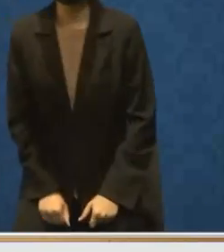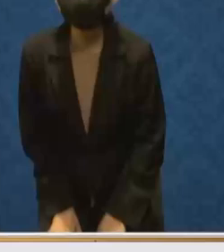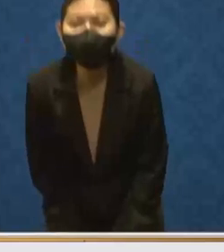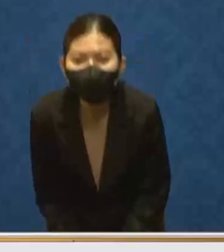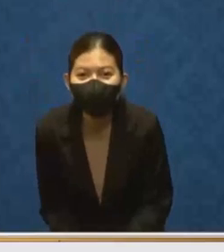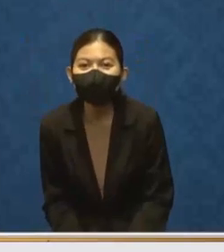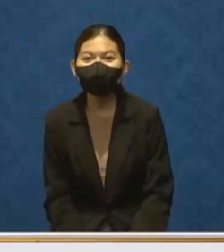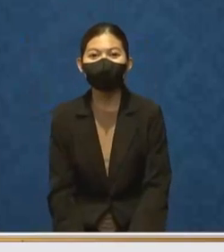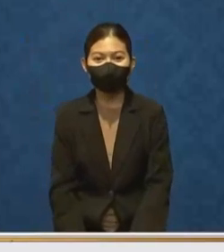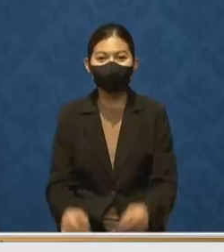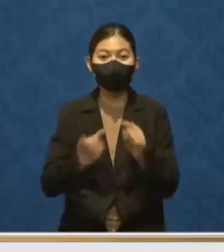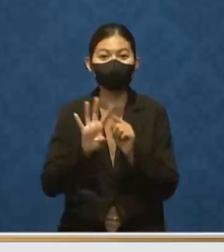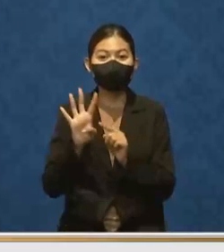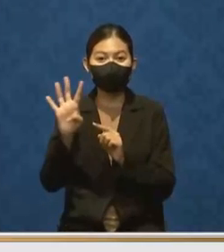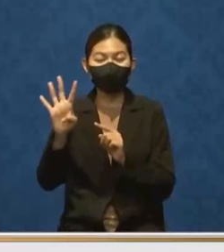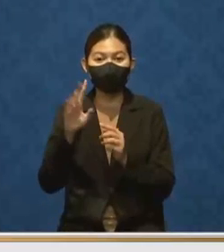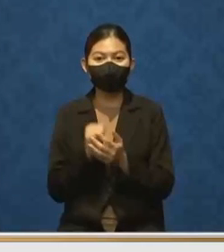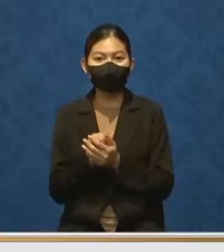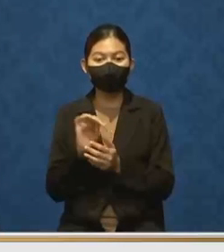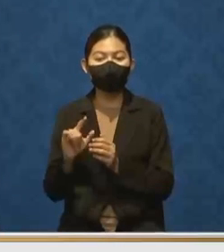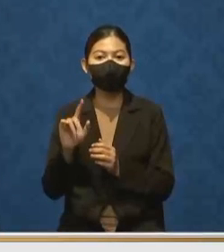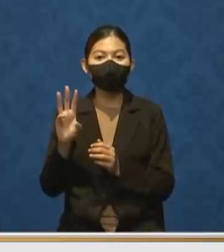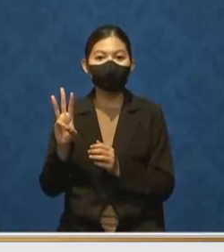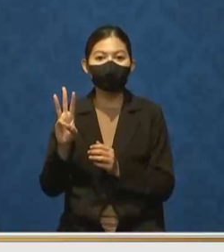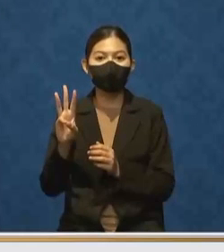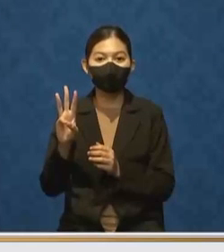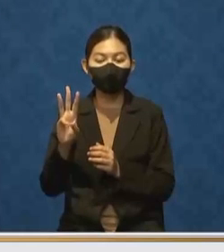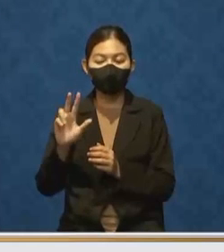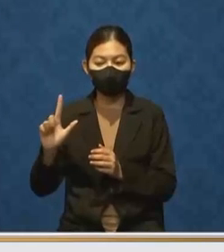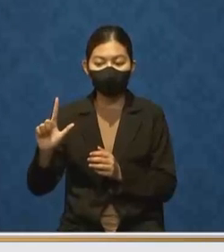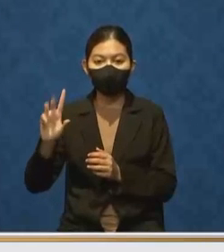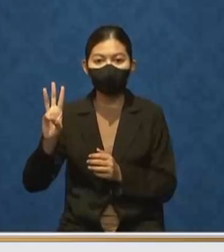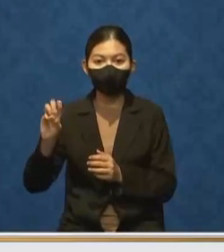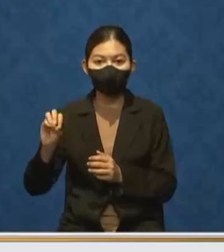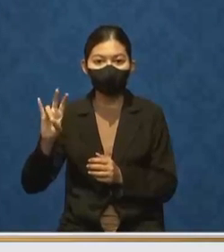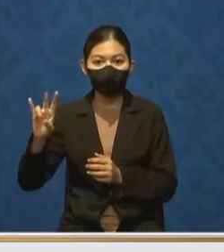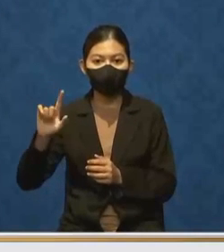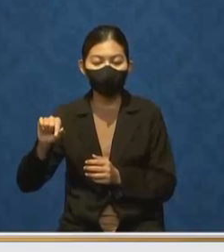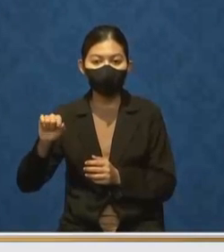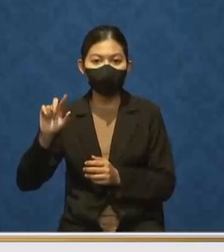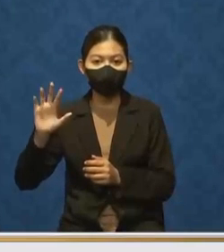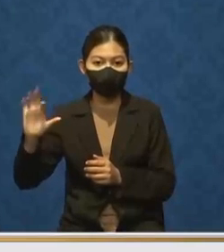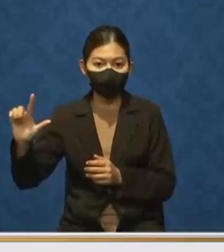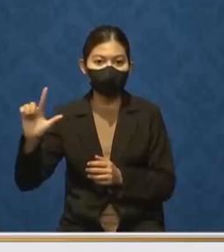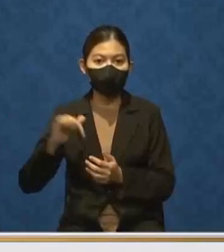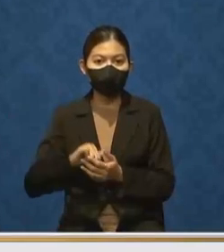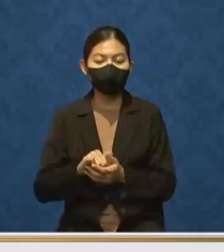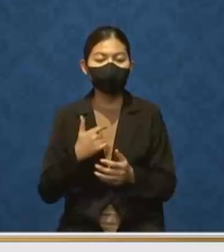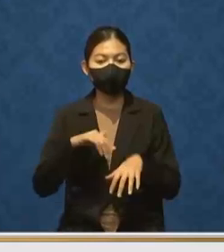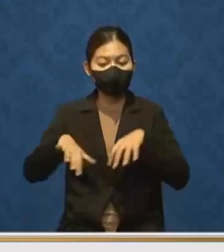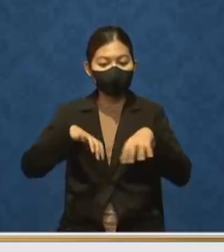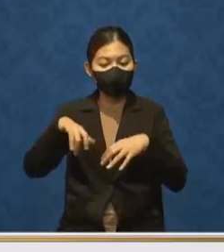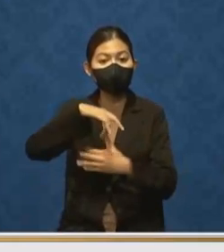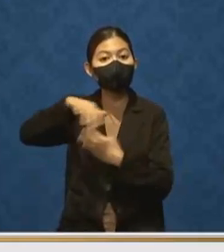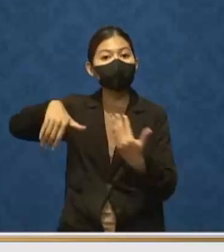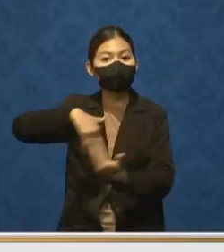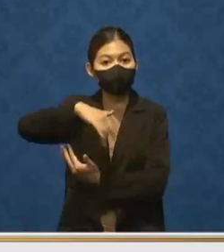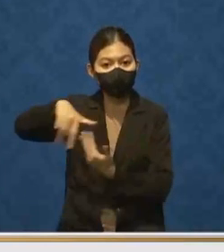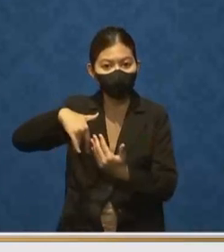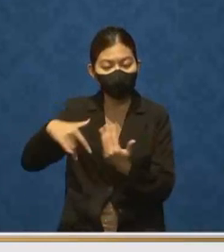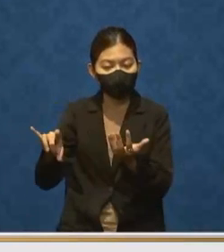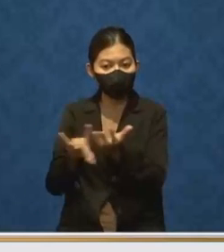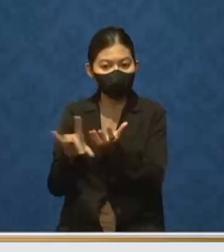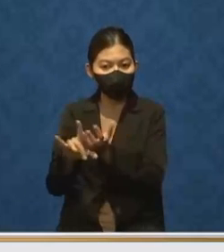อมงบประมาณ 567.6 ล้านบาทเพื่อประเทศมีการบริหารจัดการคุณภาพสิ่งแวดล้อมที่มีประสิทธิภ